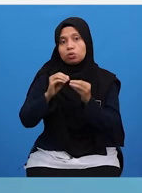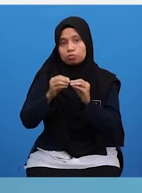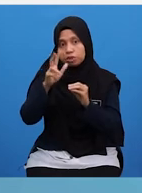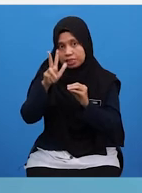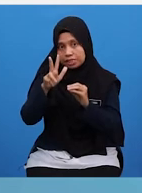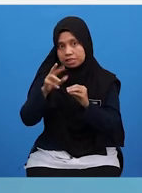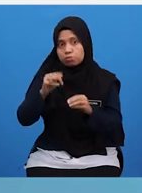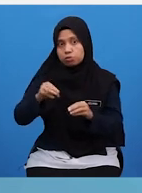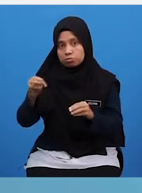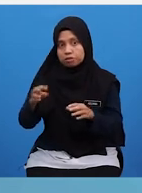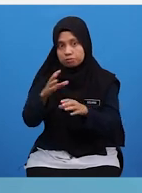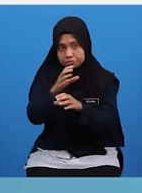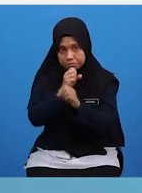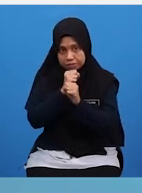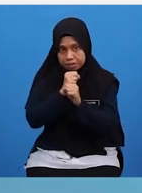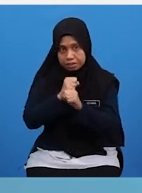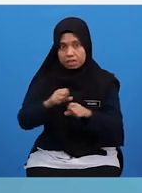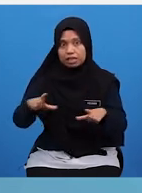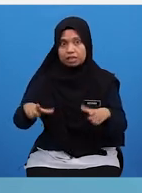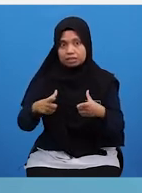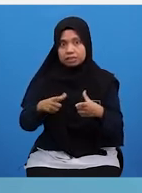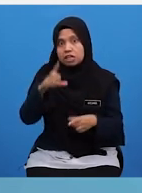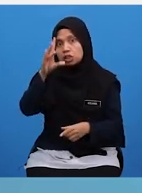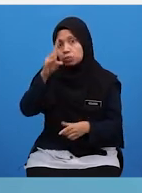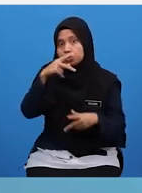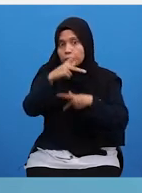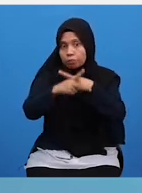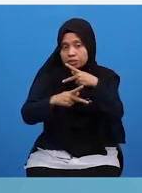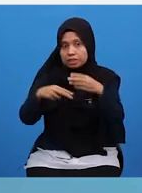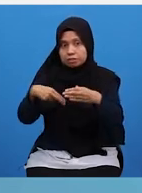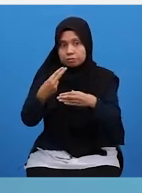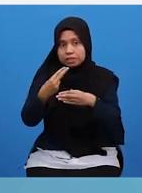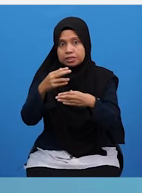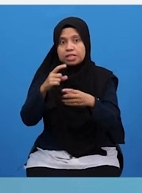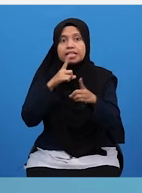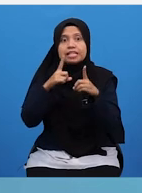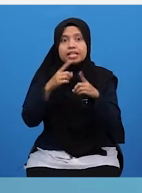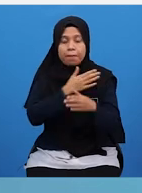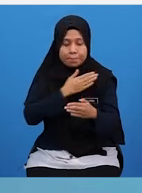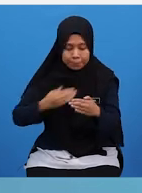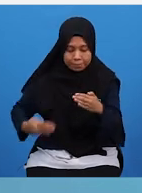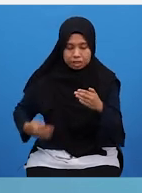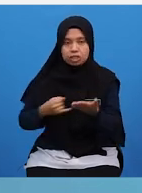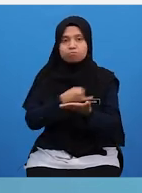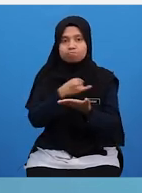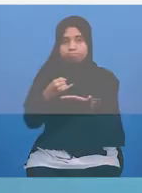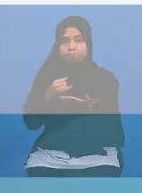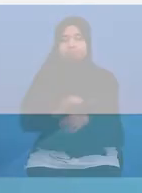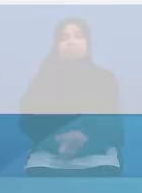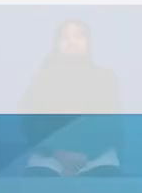Ketiga, murid-murid dapat melaksanakan 7 proses penyediaan lilin batik lukis.